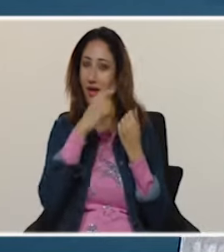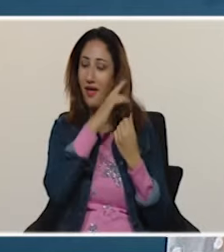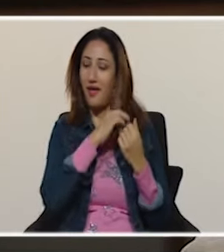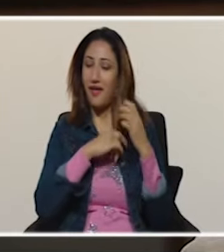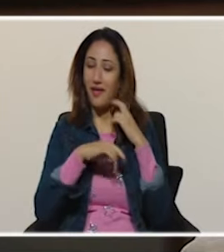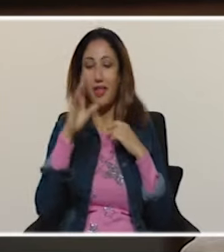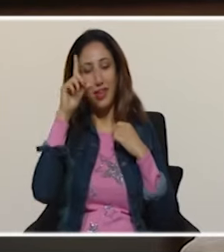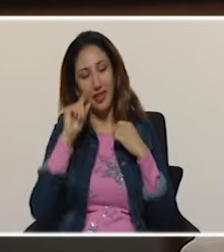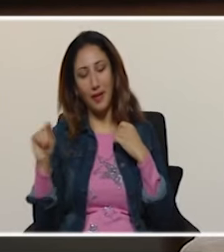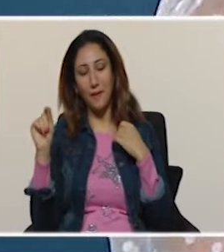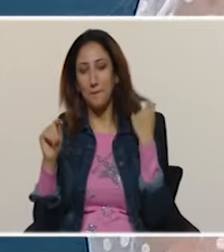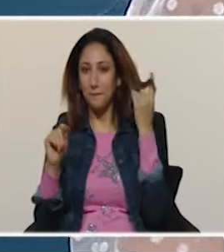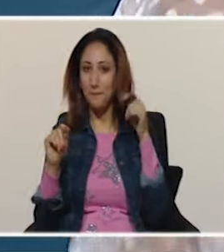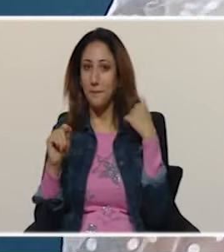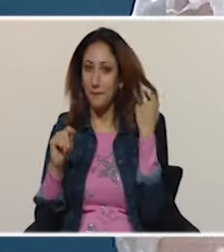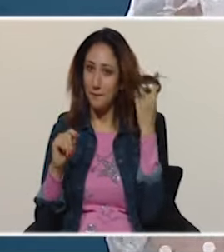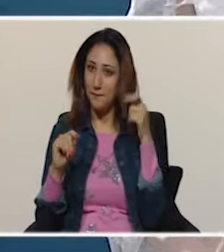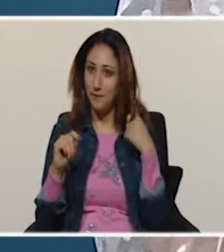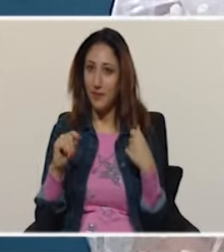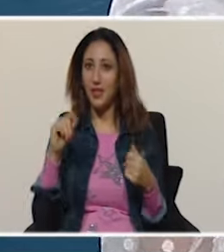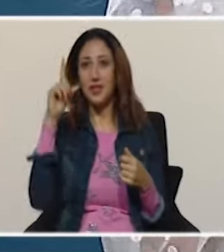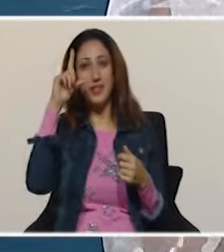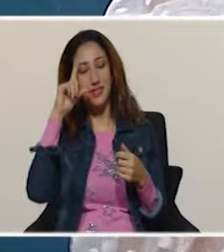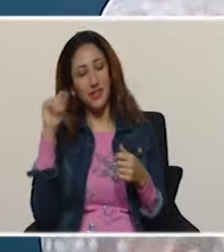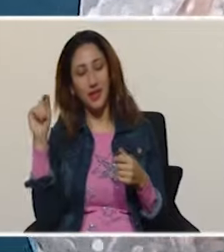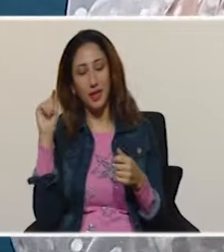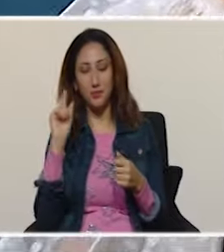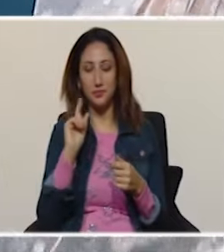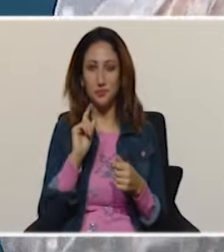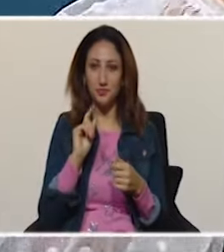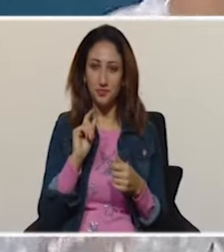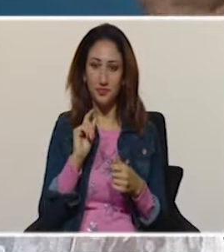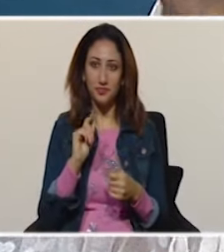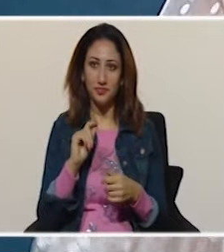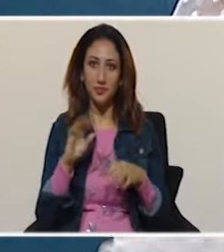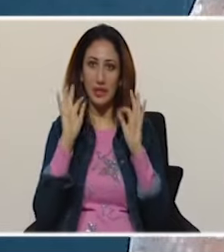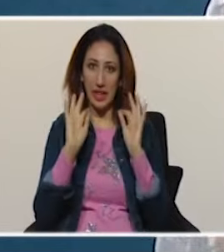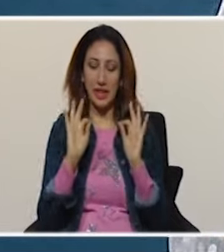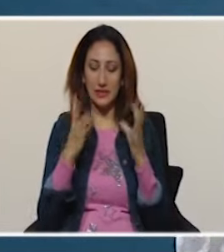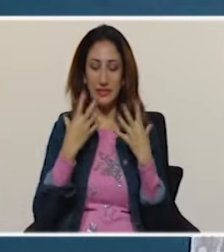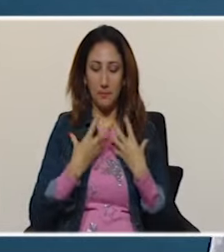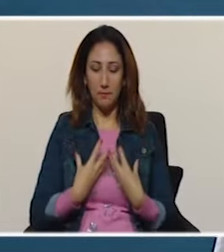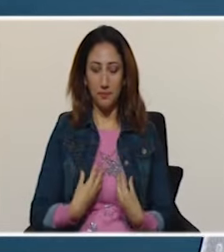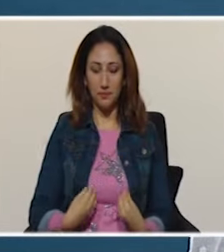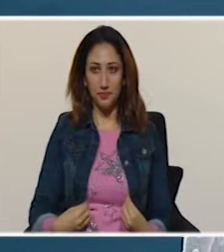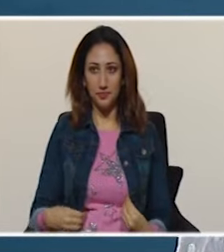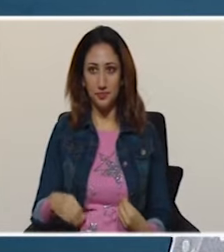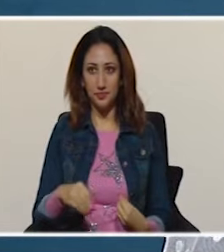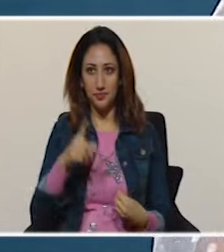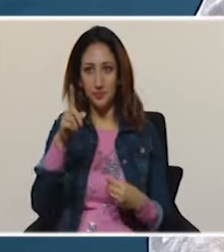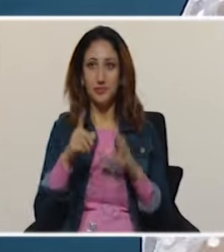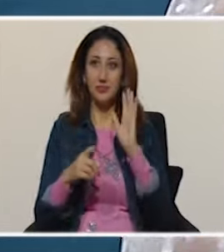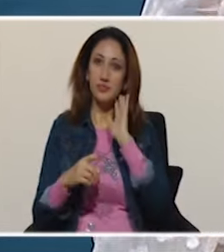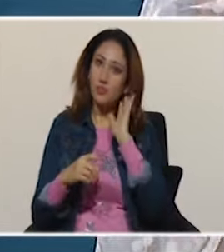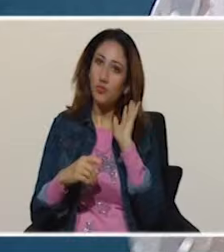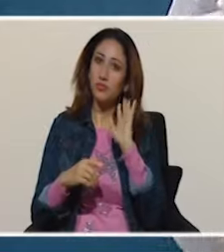وكده بتنامي ايه بس ممكن لما بدي فوت بالمود تبع الراحه ريلاكس مود بعمل بس اكون بالطياره لازم اعمل هيك